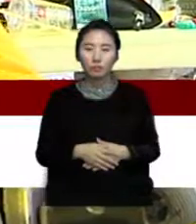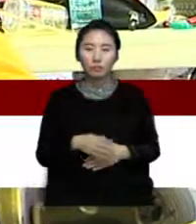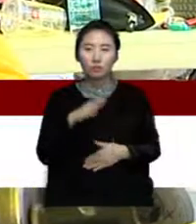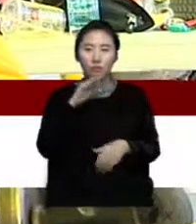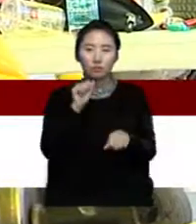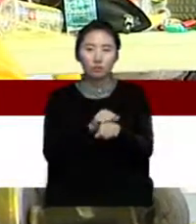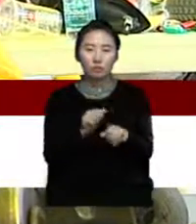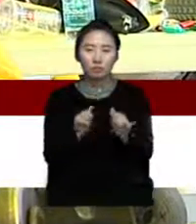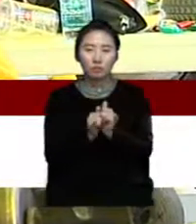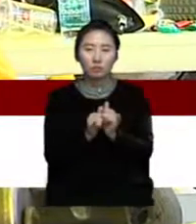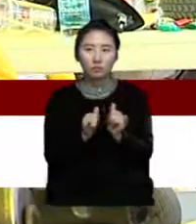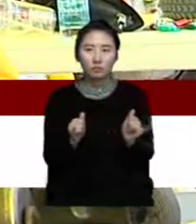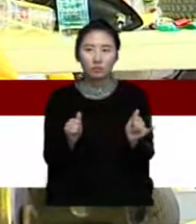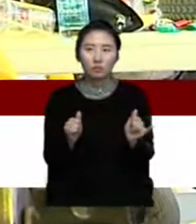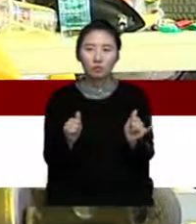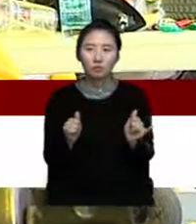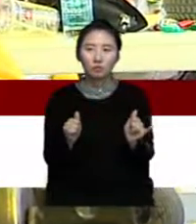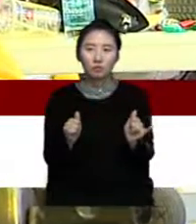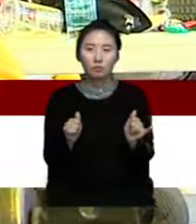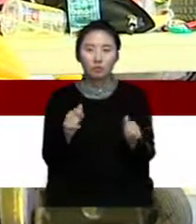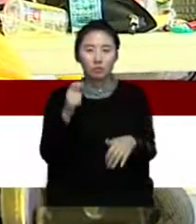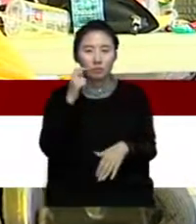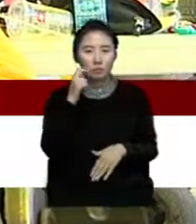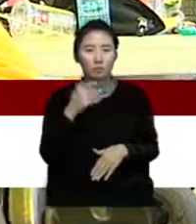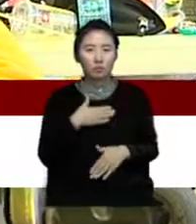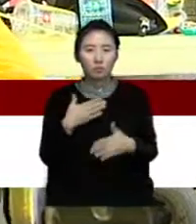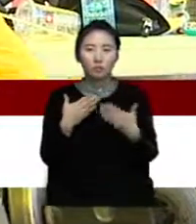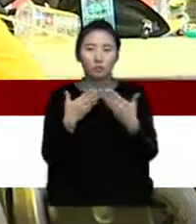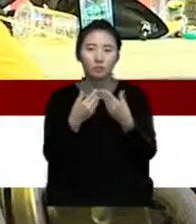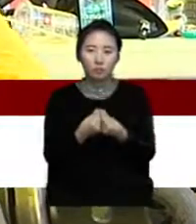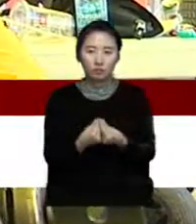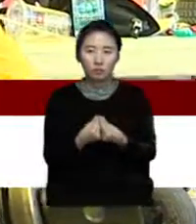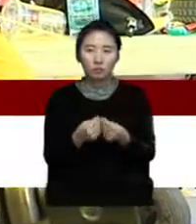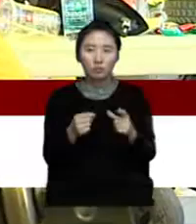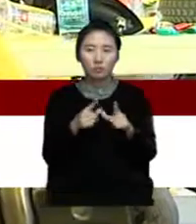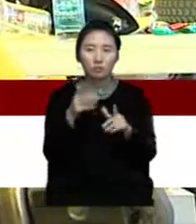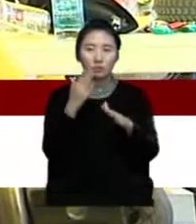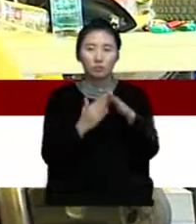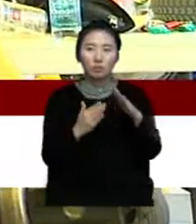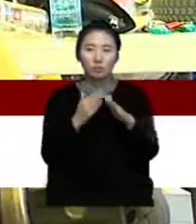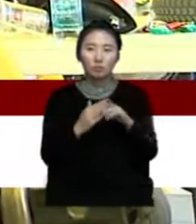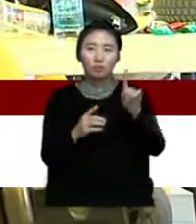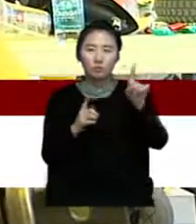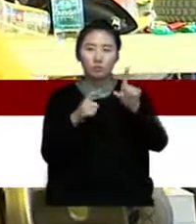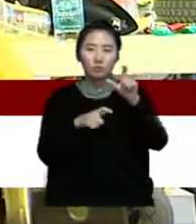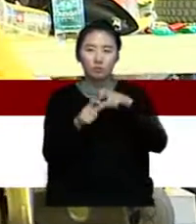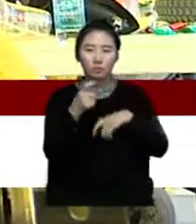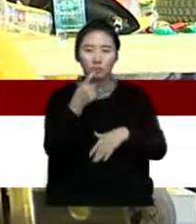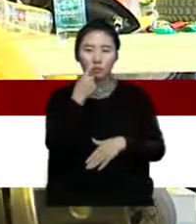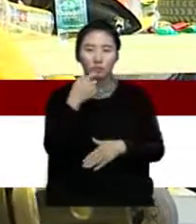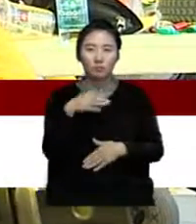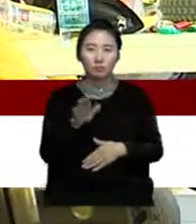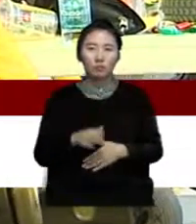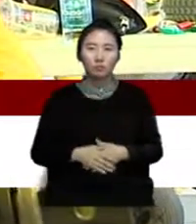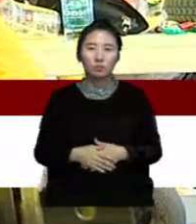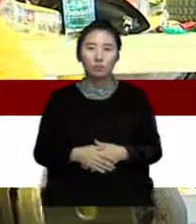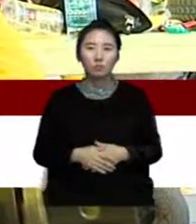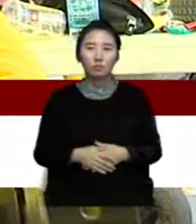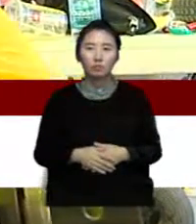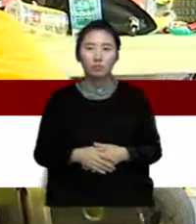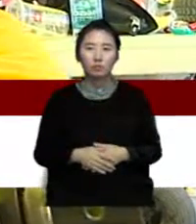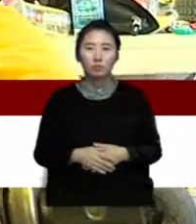잘하시는 분들은 잘하시는데 또 그렇지 못한 저 같은 경우는 또 이렇게 이런 데 와서 또 하나 더 배워 갖고 가는